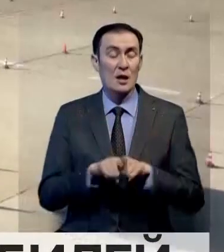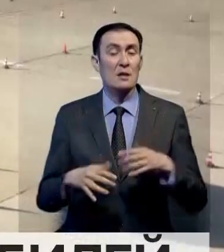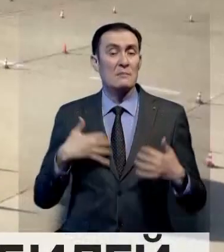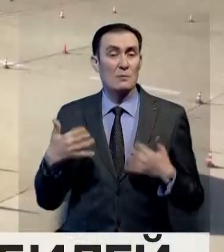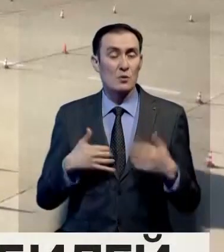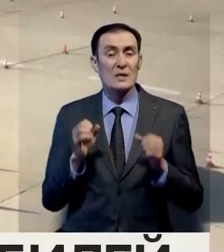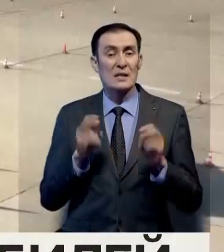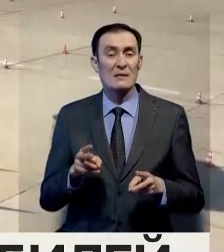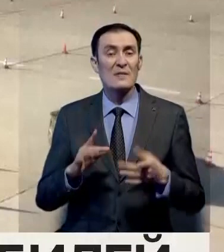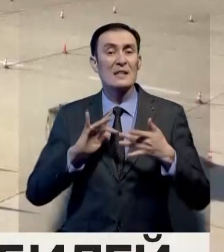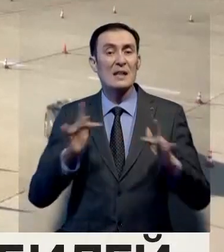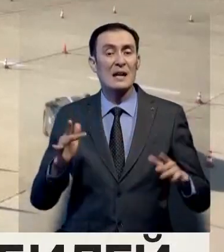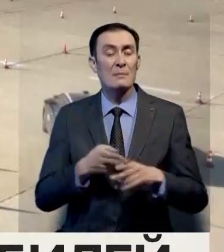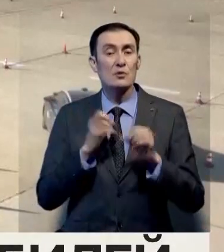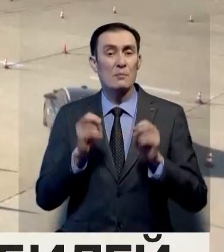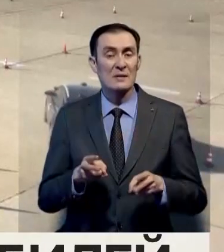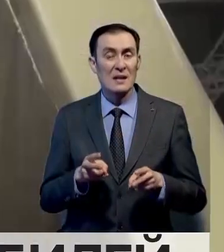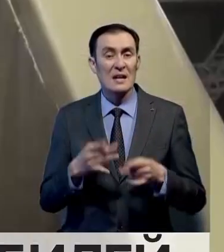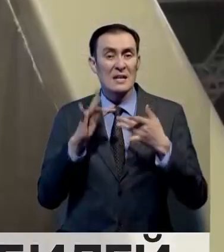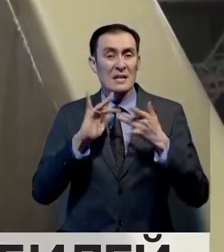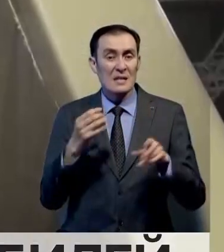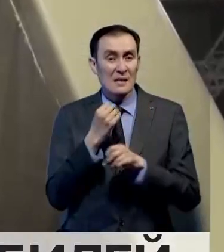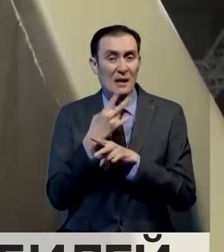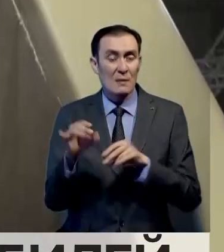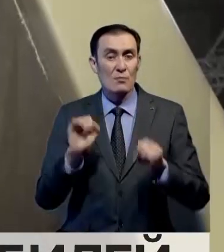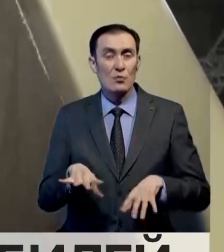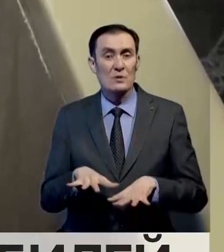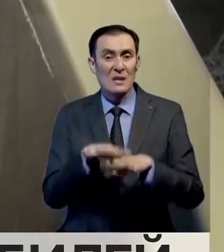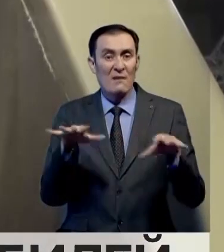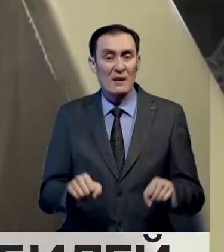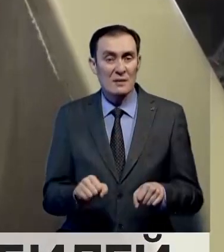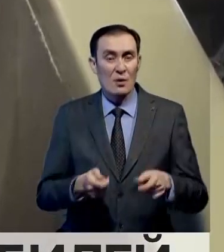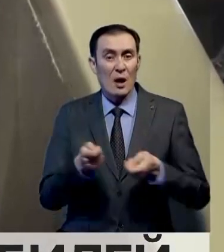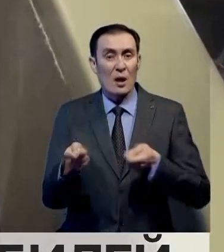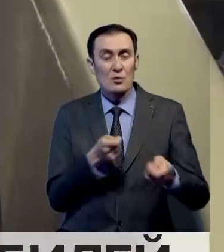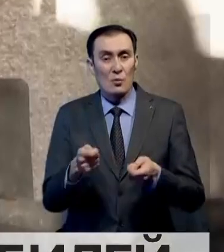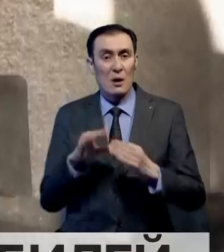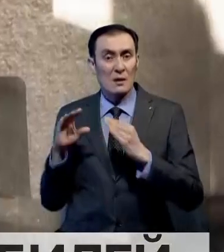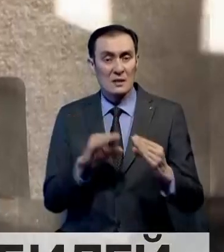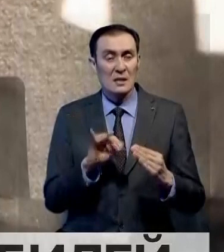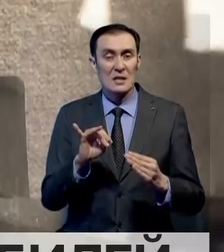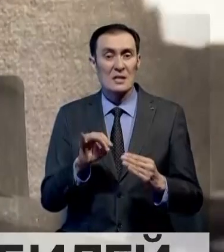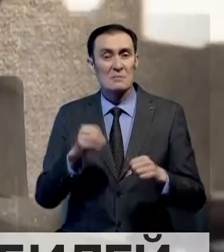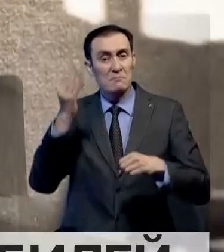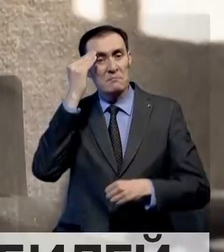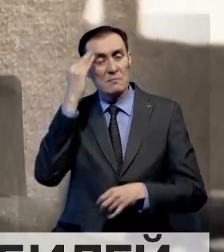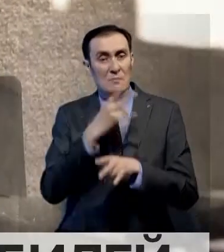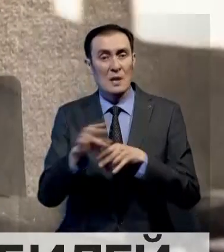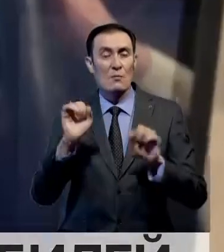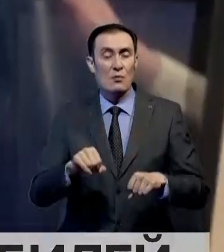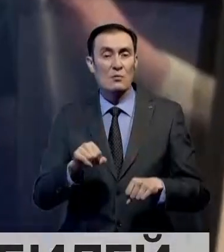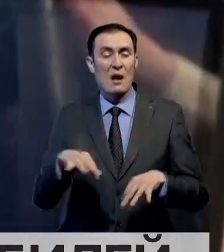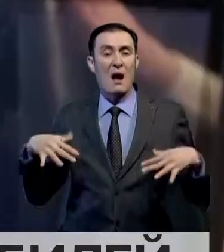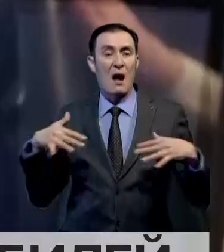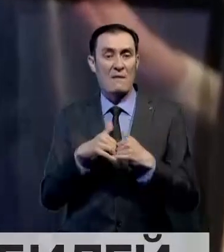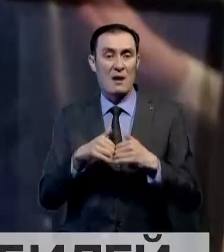поводу рисков кибербезопасности. Хакеры потенциально могут захватить контроль над беспилотником и организовать ДТП удаленно.